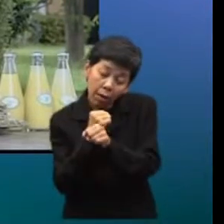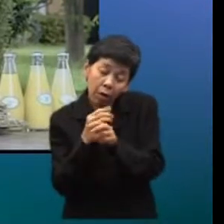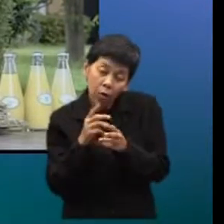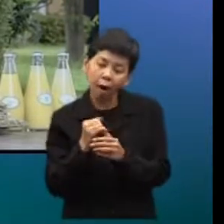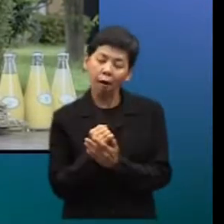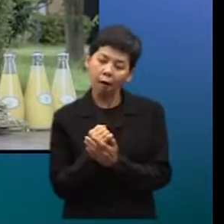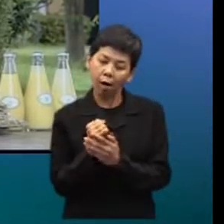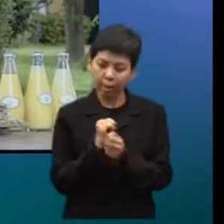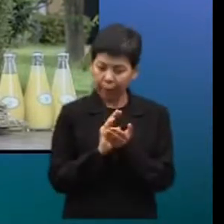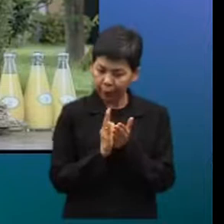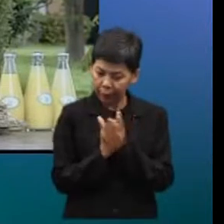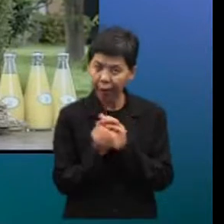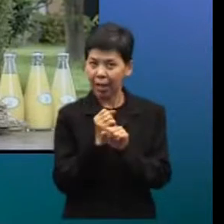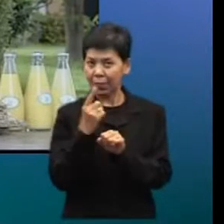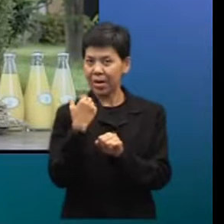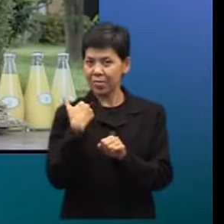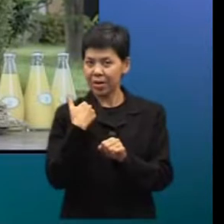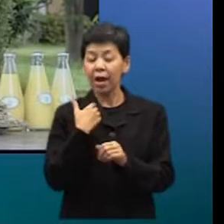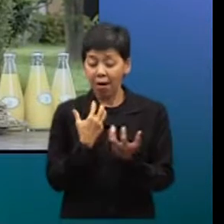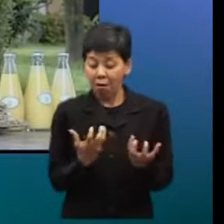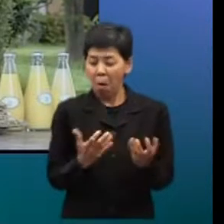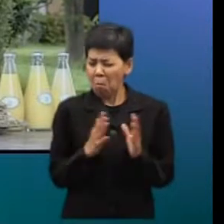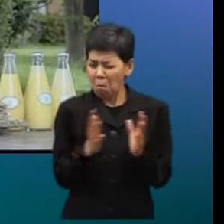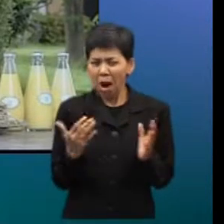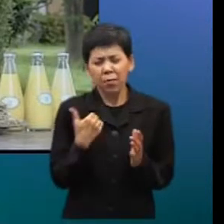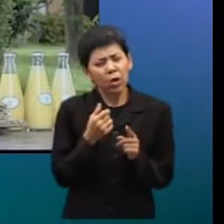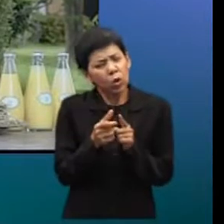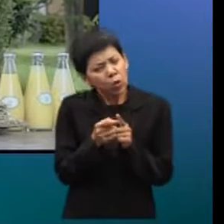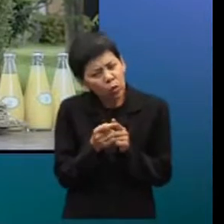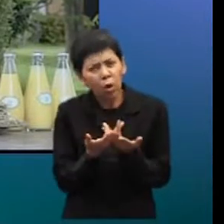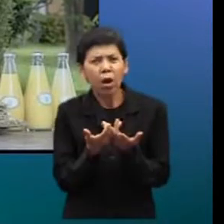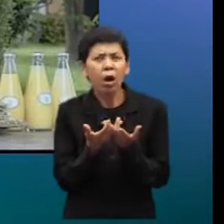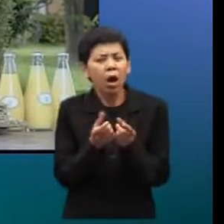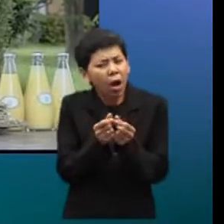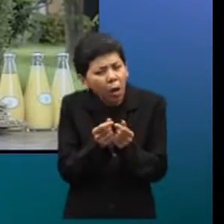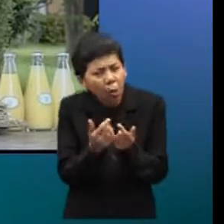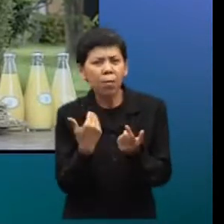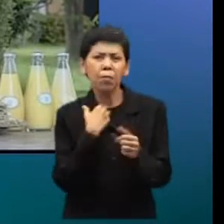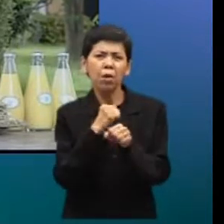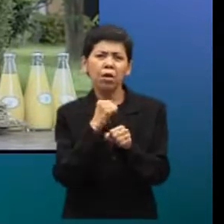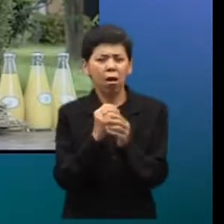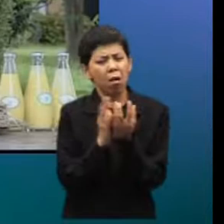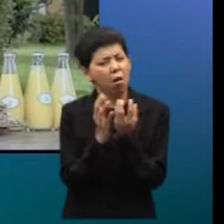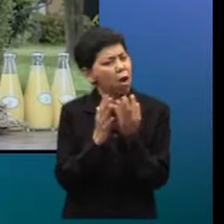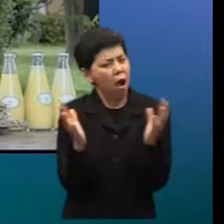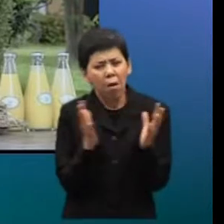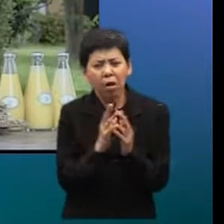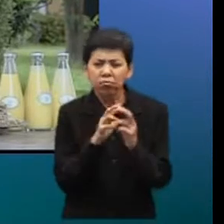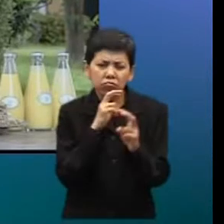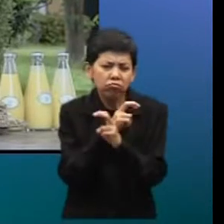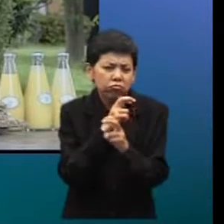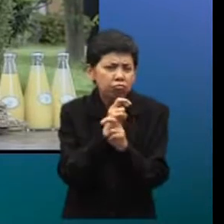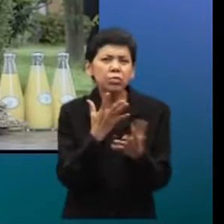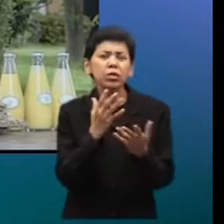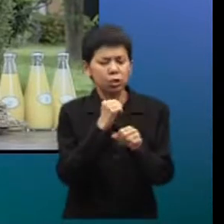าได้ช่วยในการแปรรูปในส่วนที่ว่าเรามีวัตถุดิบเยอะมีถั่วมีข้าวโพด มีผักค่อนข้างเยอะๆที่เป็นปลอดสารนะ